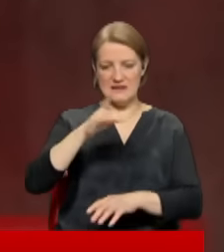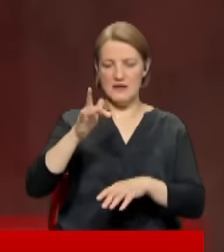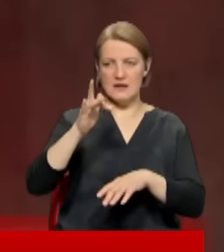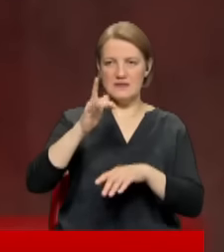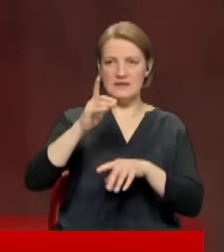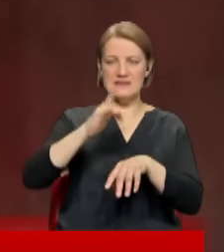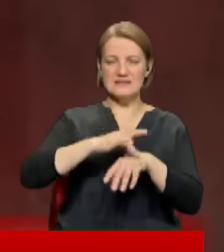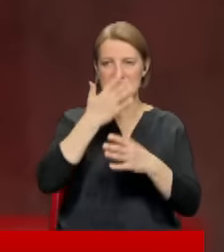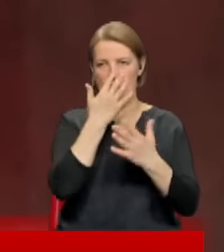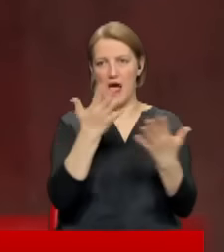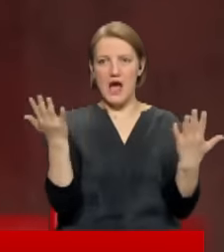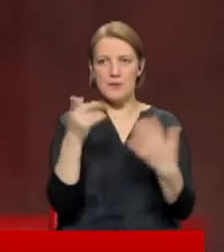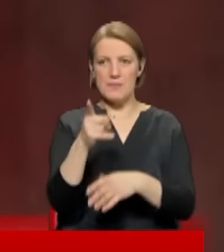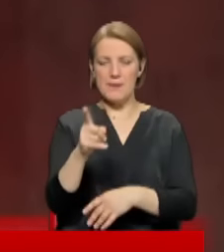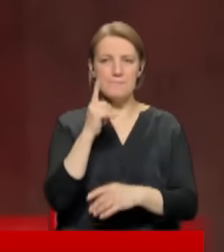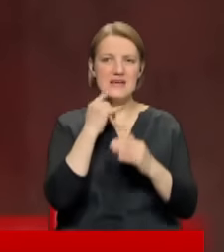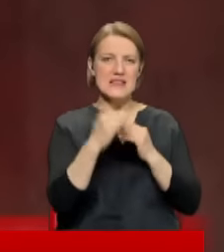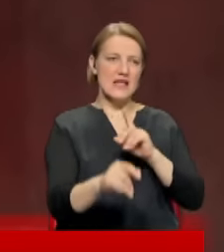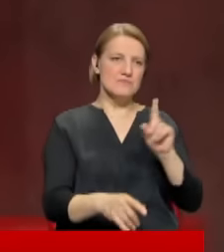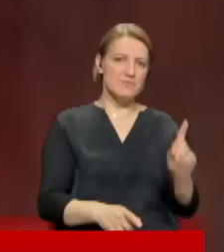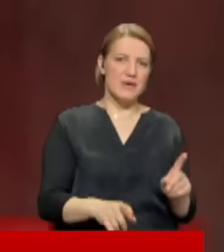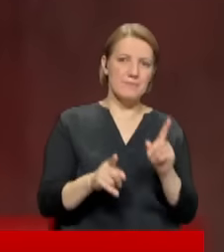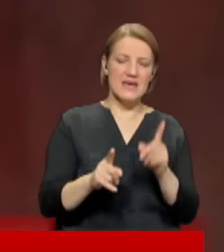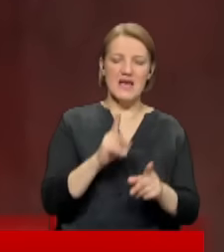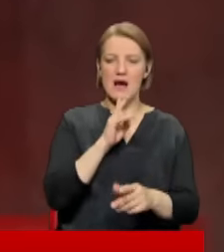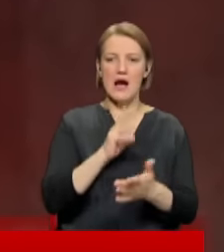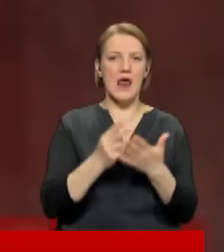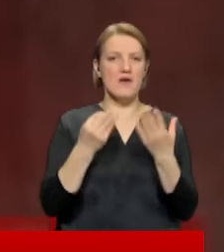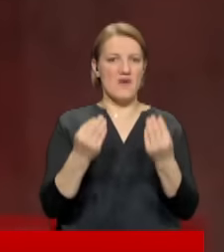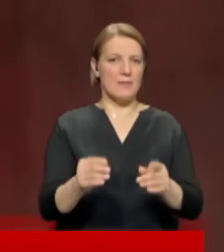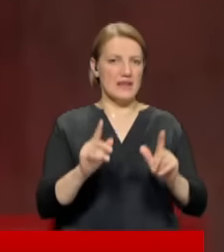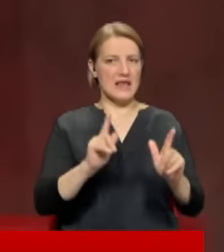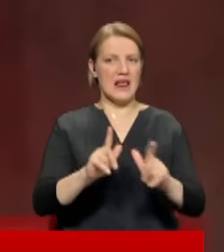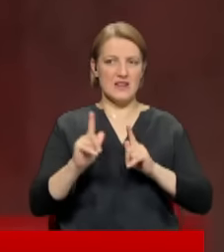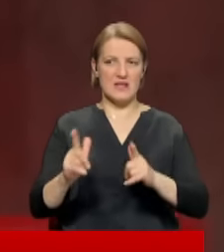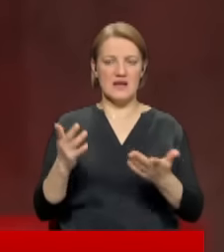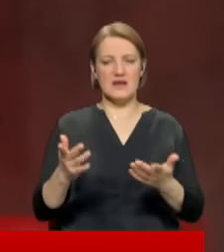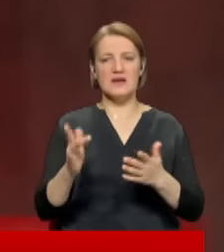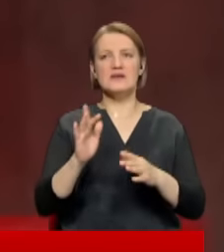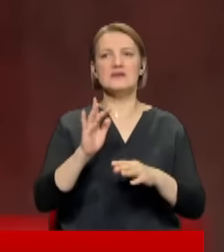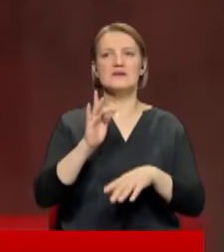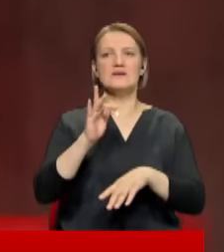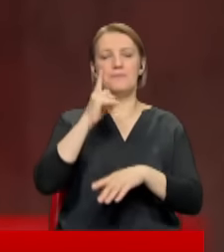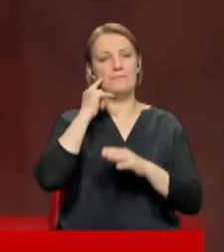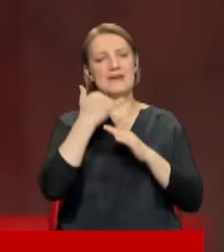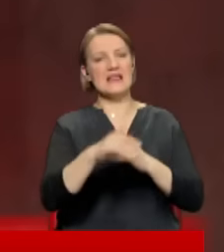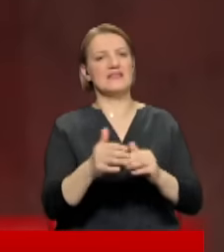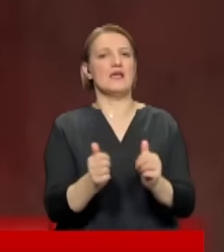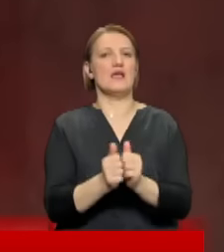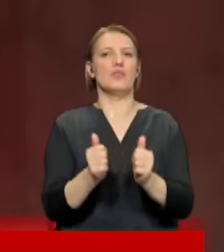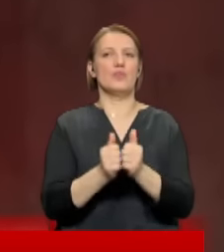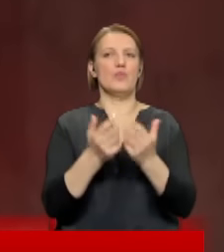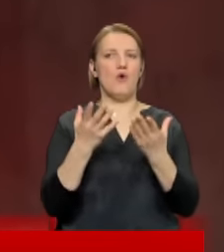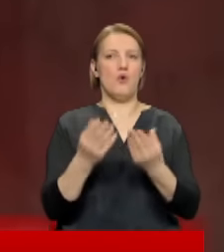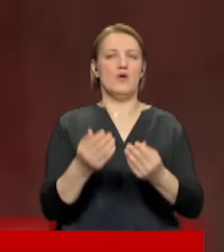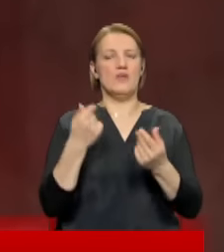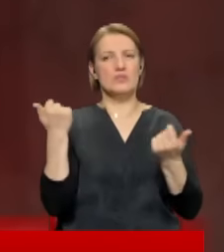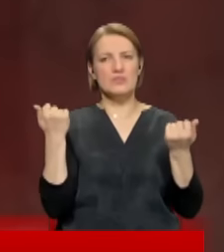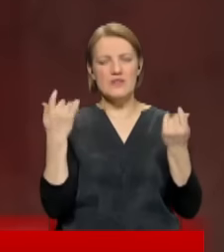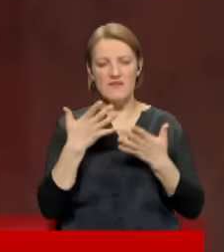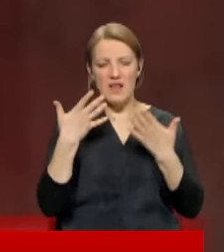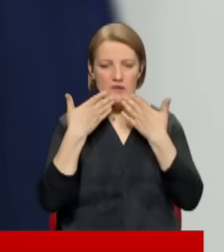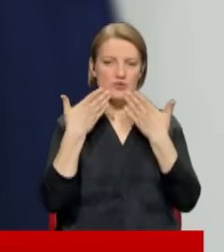yoksa millet mi noktasında bir tercih yapması gerektiğinde sarayın değil milletin yanında bulunacağını